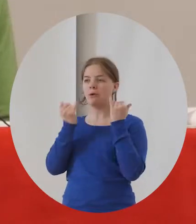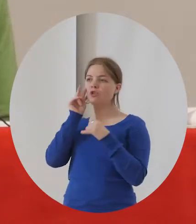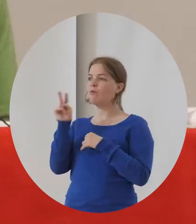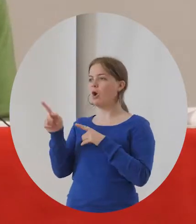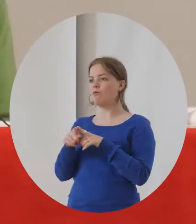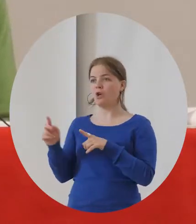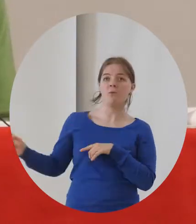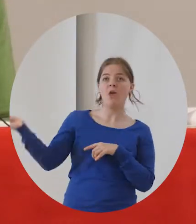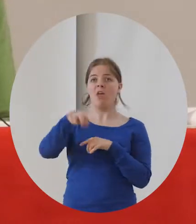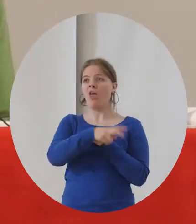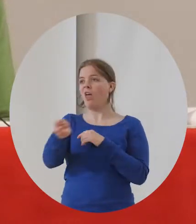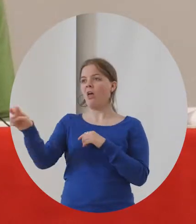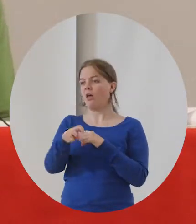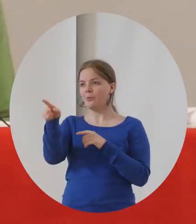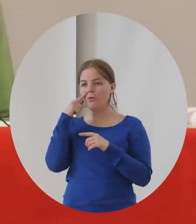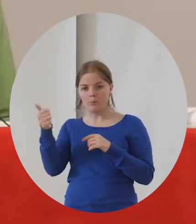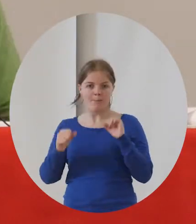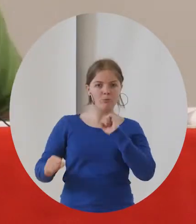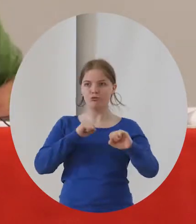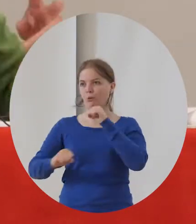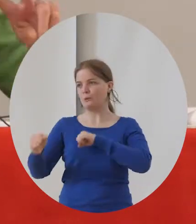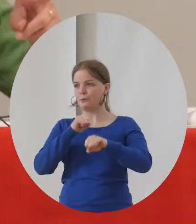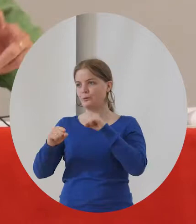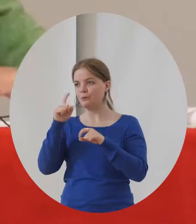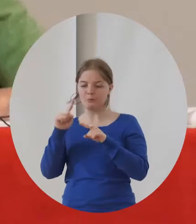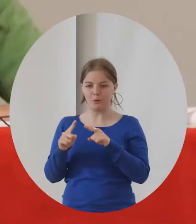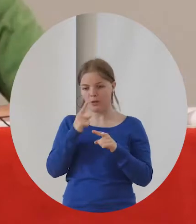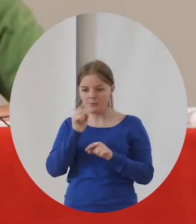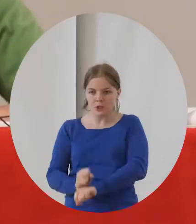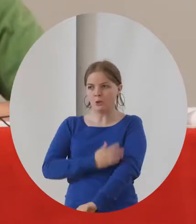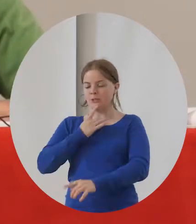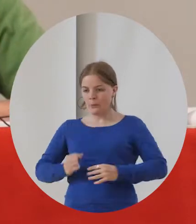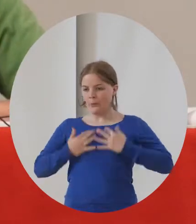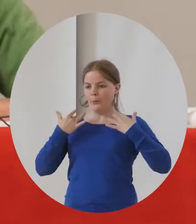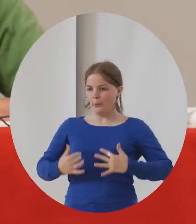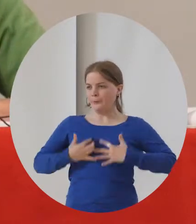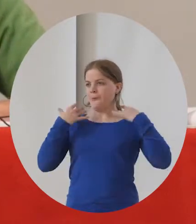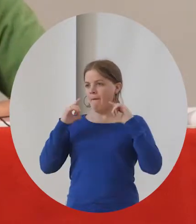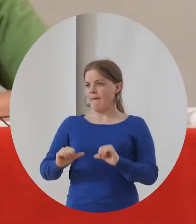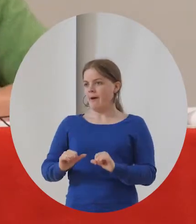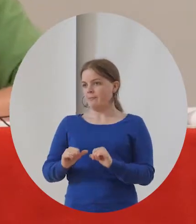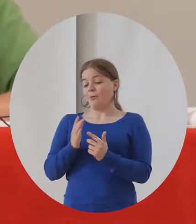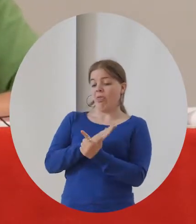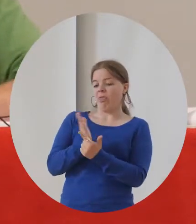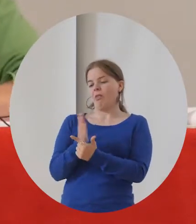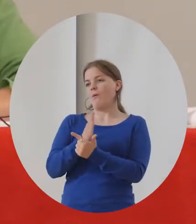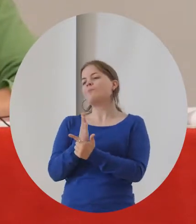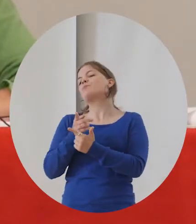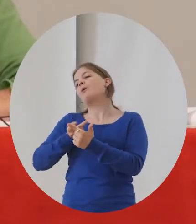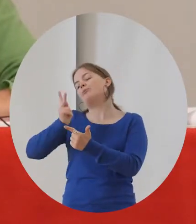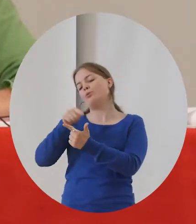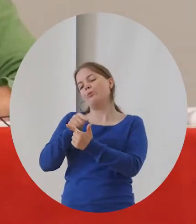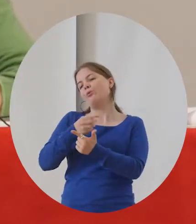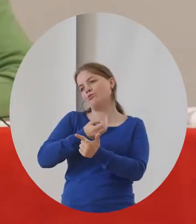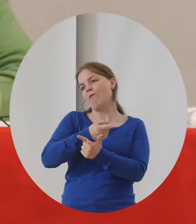plaisir de bouger, et d'avoir des sensations. Alors, il y a les deux versants. Mais ce qui est quand même le plus fréquent, ce sont les enfants qui sont plutôt